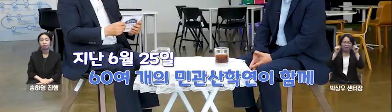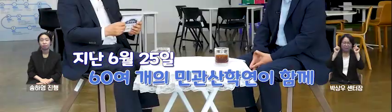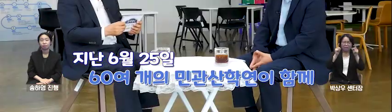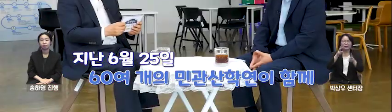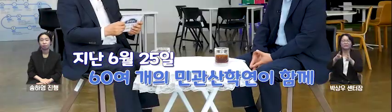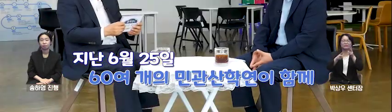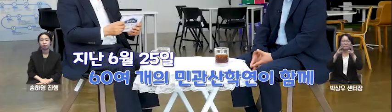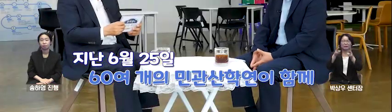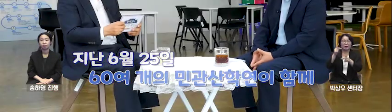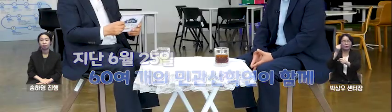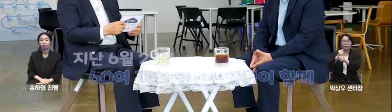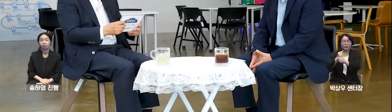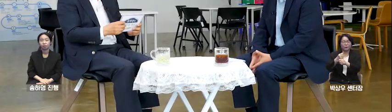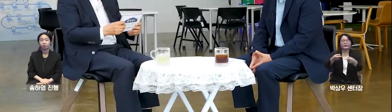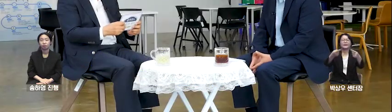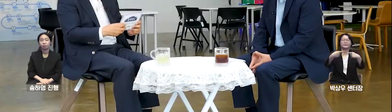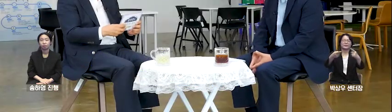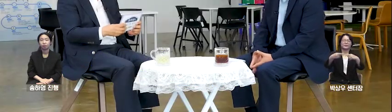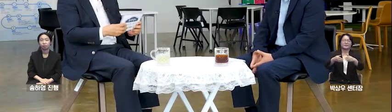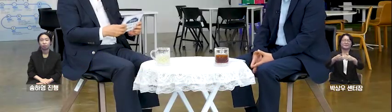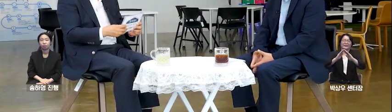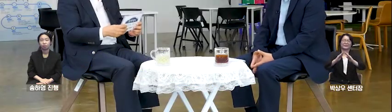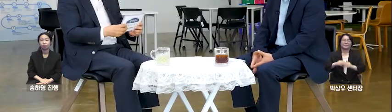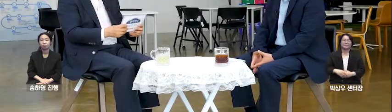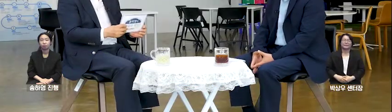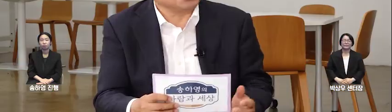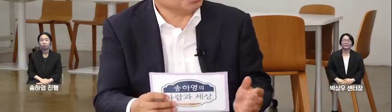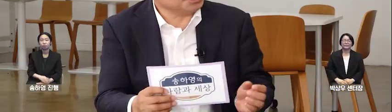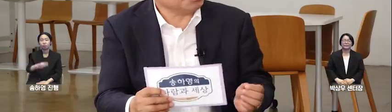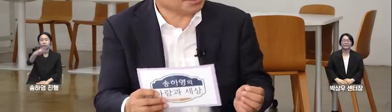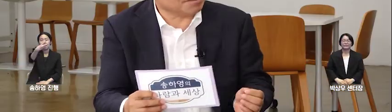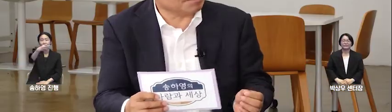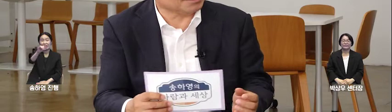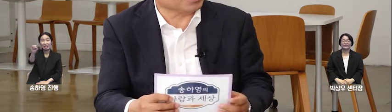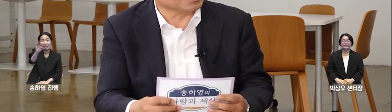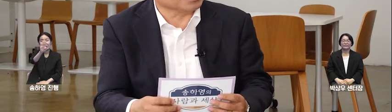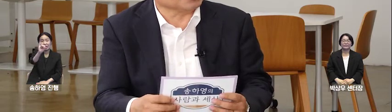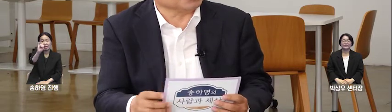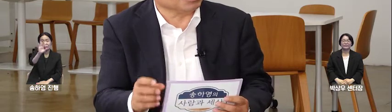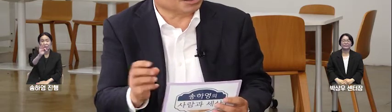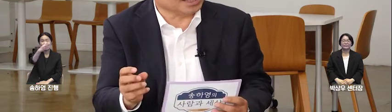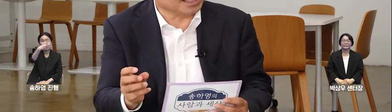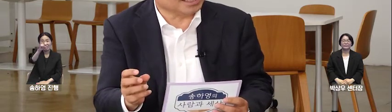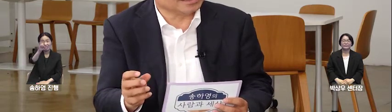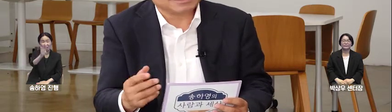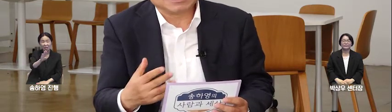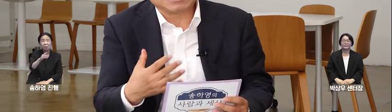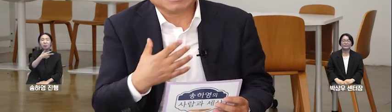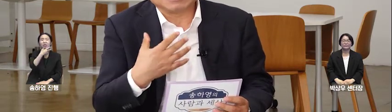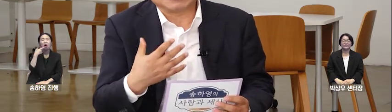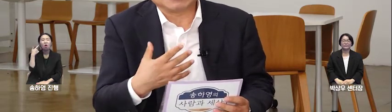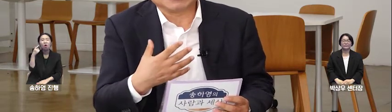예, 기관들이 다 참여해서 예, 발족을 했습니다. 리빙랩. 근데 이제 리빙랩이라고 하니까 그 영어인데